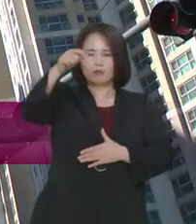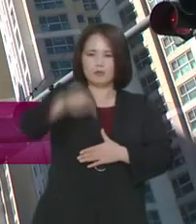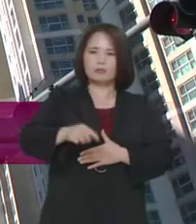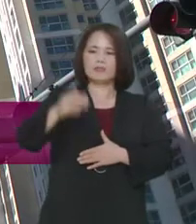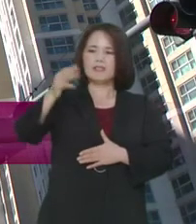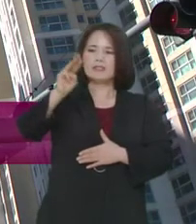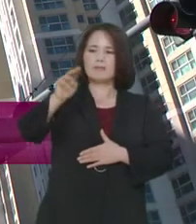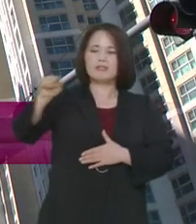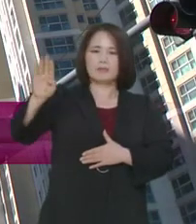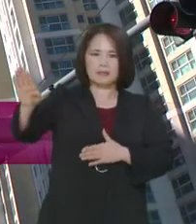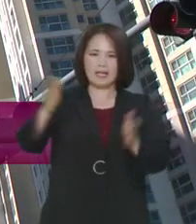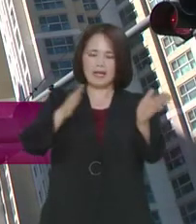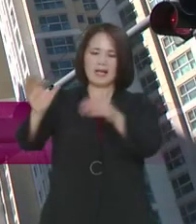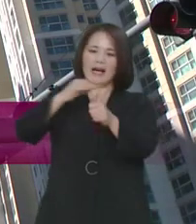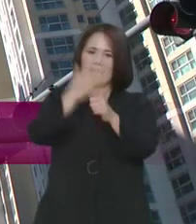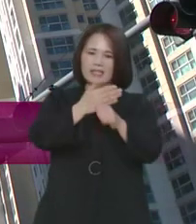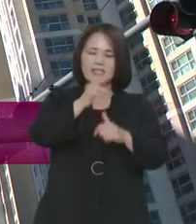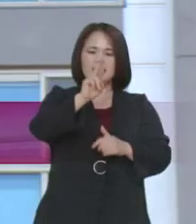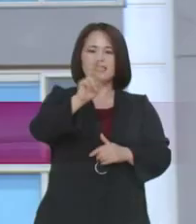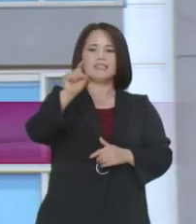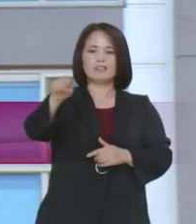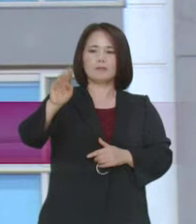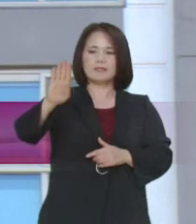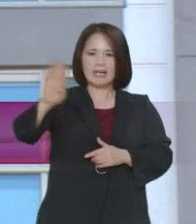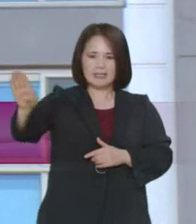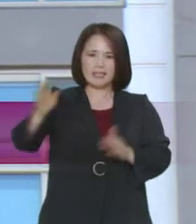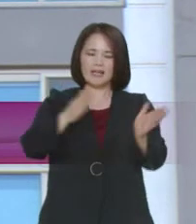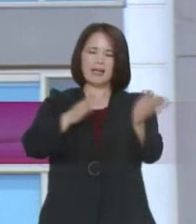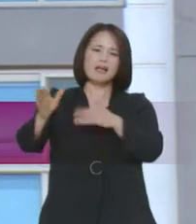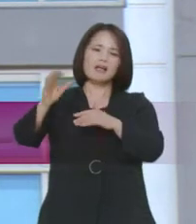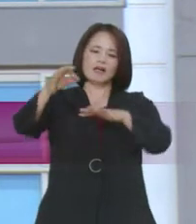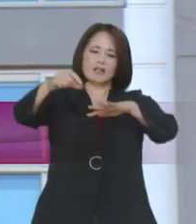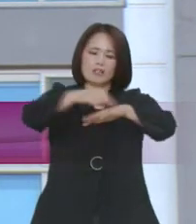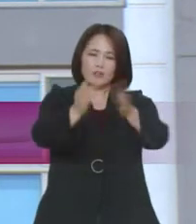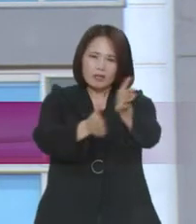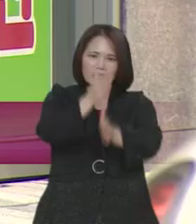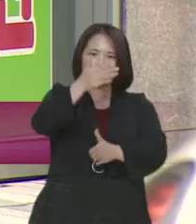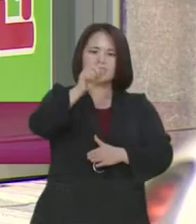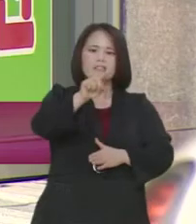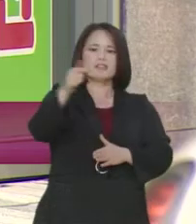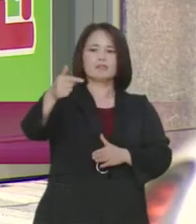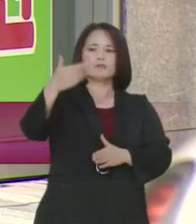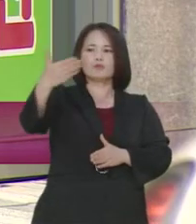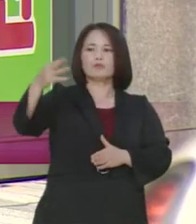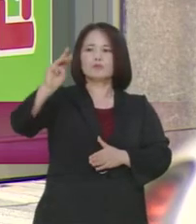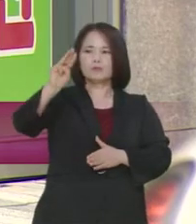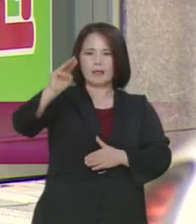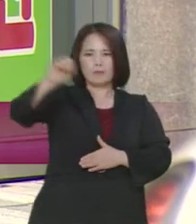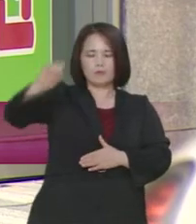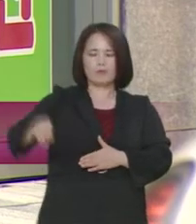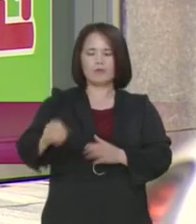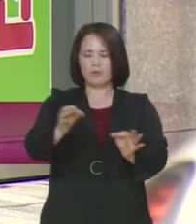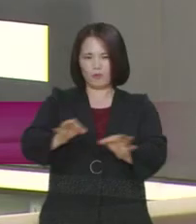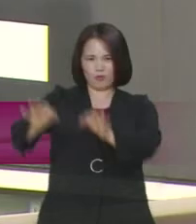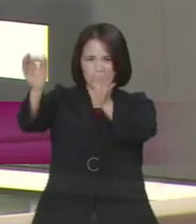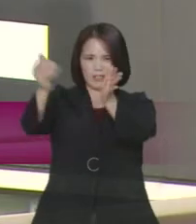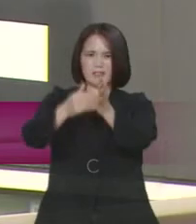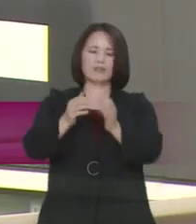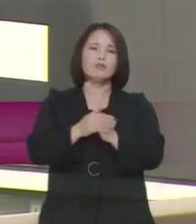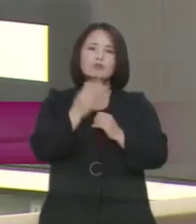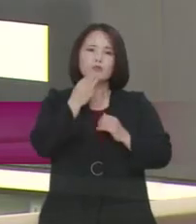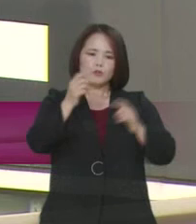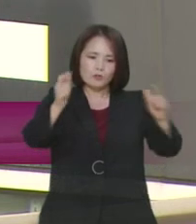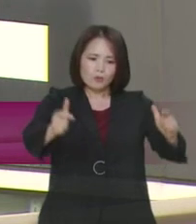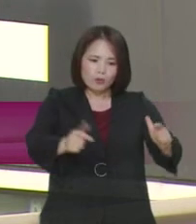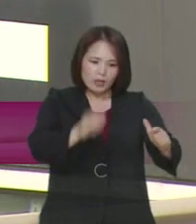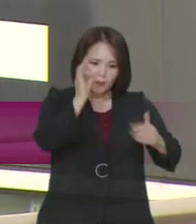안양시 만안구 는 2.4 3% 의 영신은 1.9 3% 나 올랐습니다 이 같은 수치는 수조 거 누적 상승률